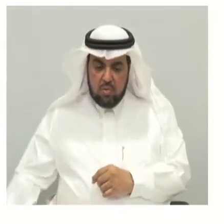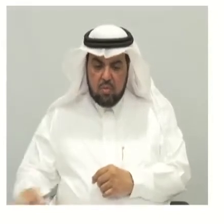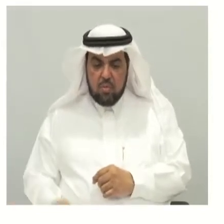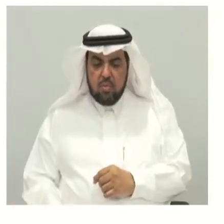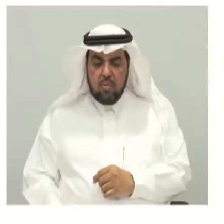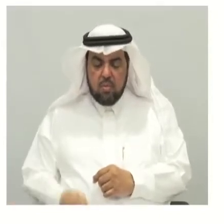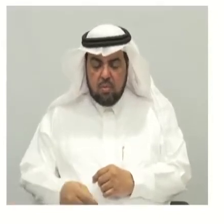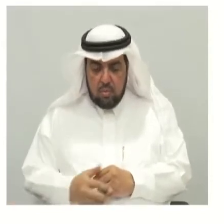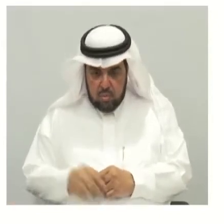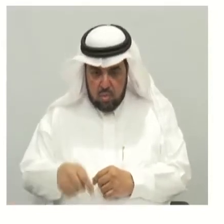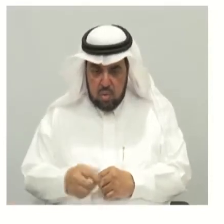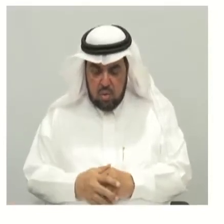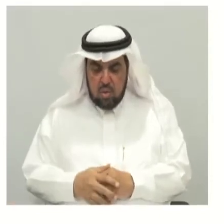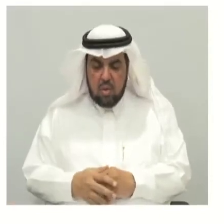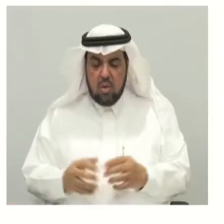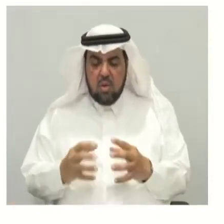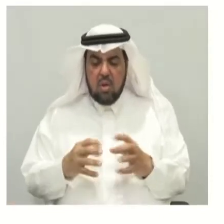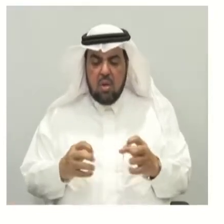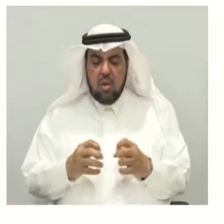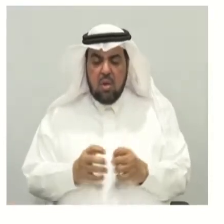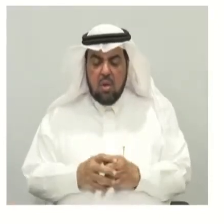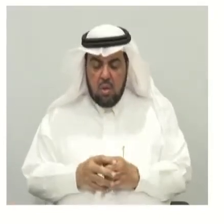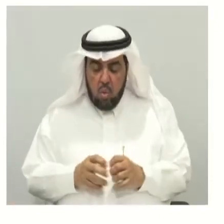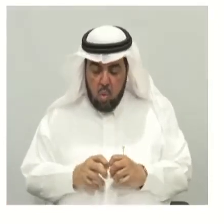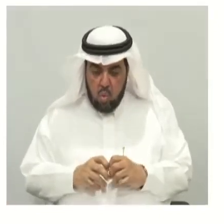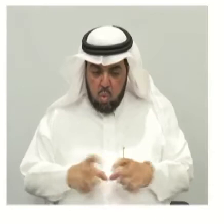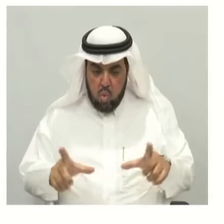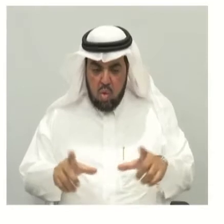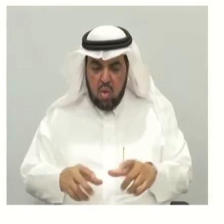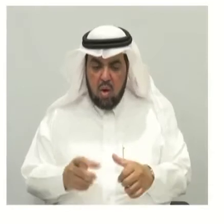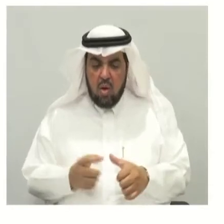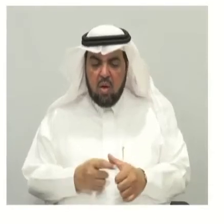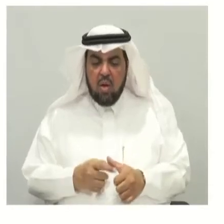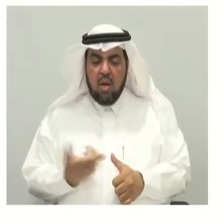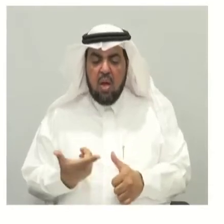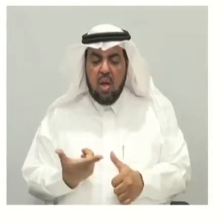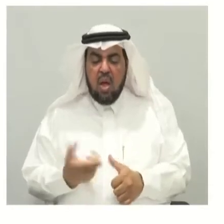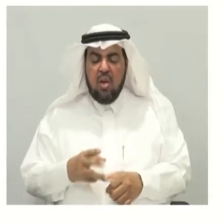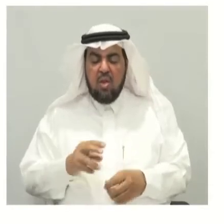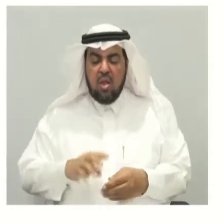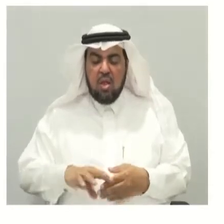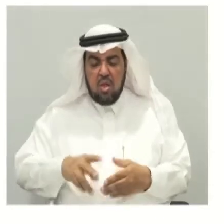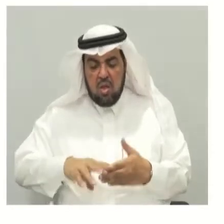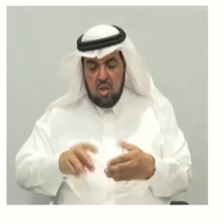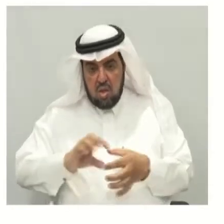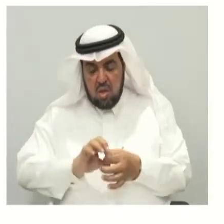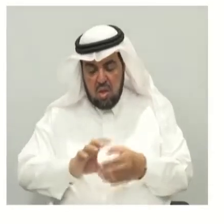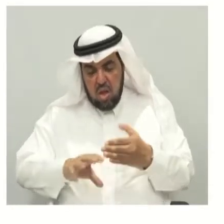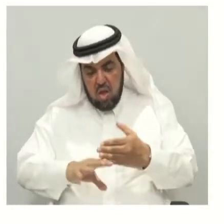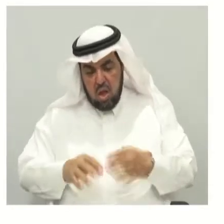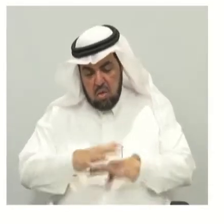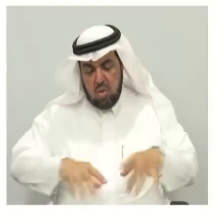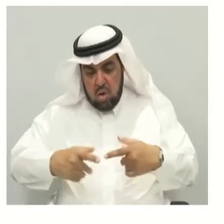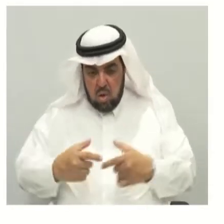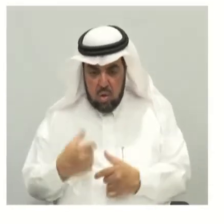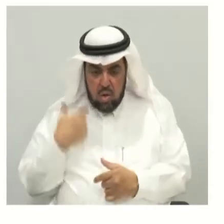نتناول بحول الله اليوم، طبعا وضحنا كيف تنتظم، كيف تنظيم الجدول الدوري. واليوم كمان